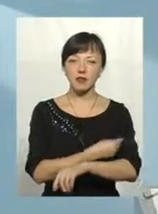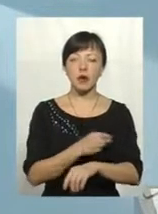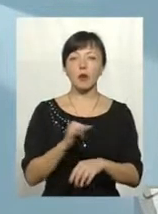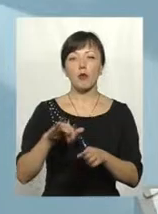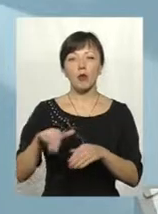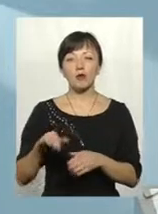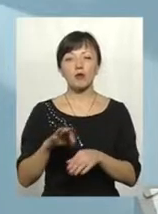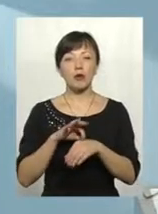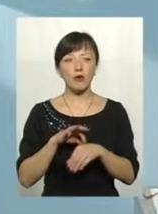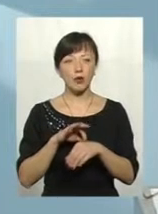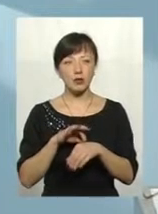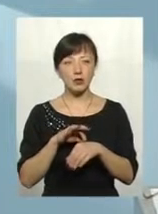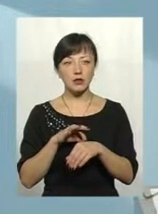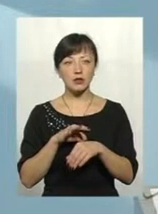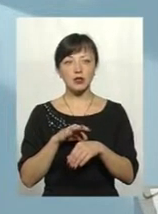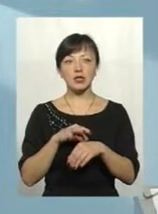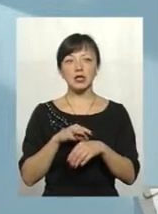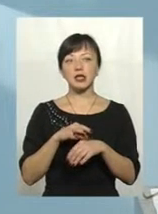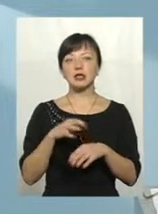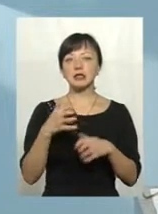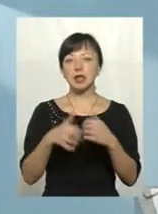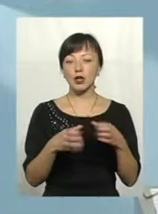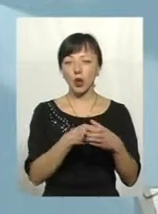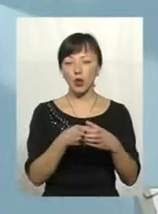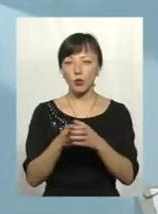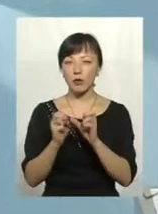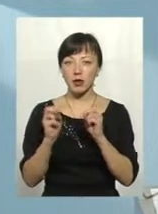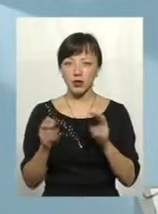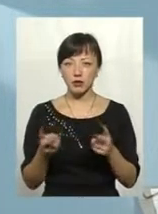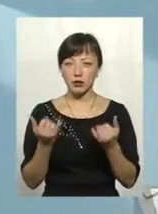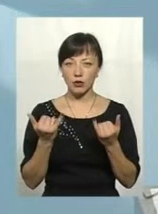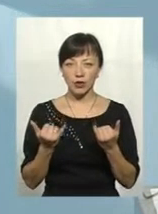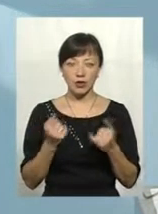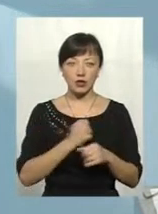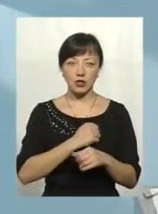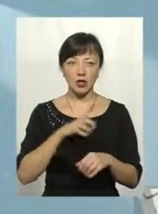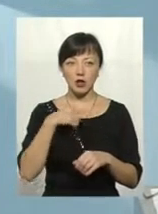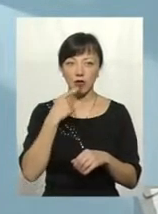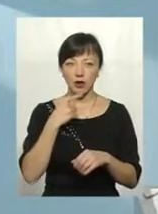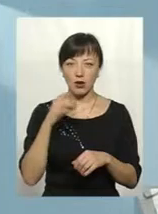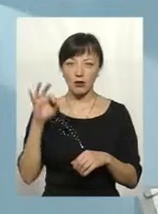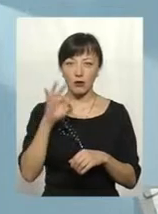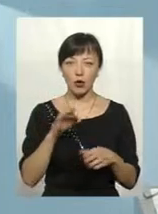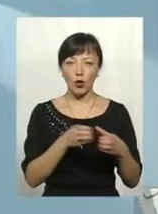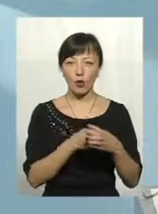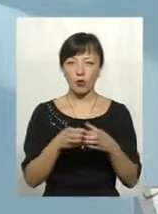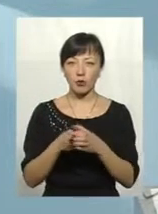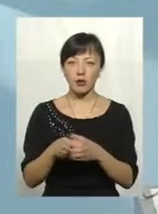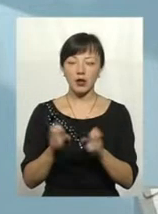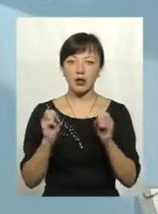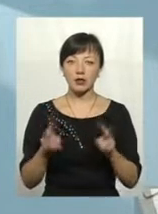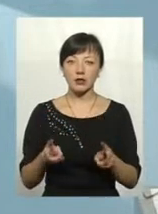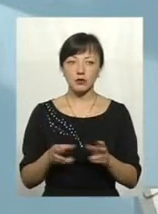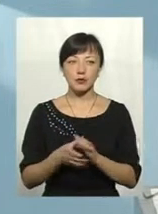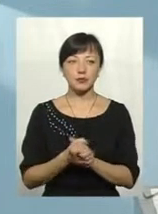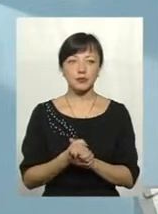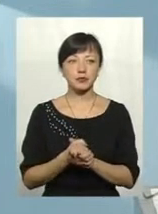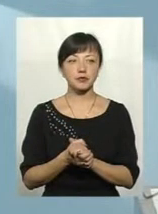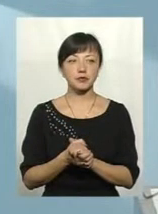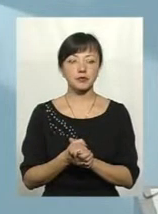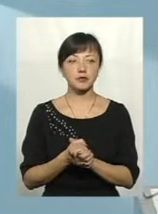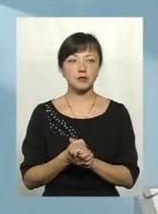Потім проводиться серед груп ризику, про які ми сьогодні, як, на жаль, не говорили про групи ризику. Згадаємо, да, ще про групи ризику. Серед груп